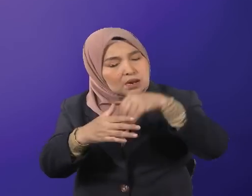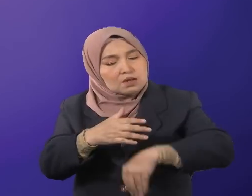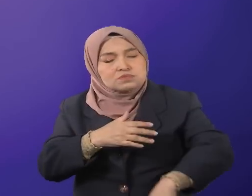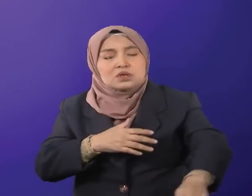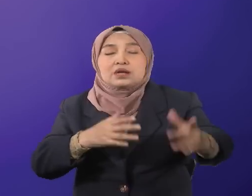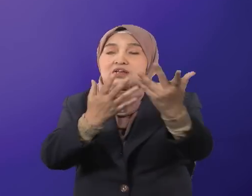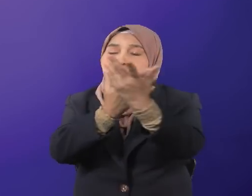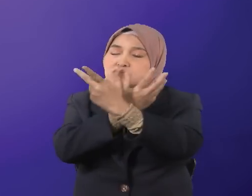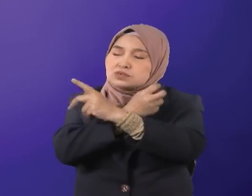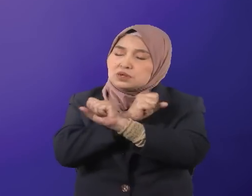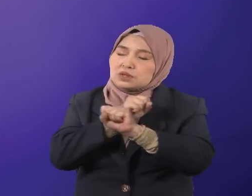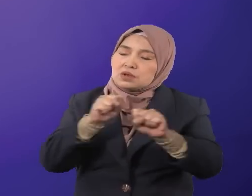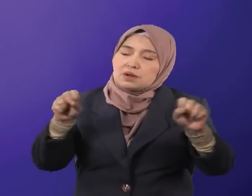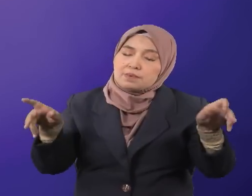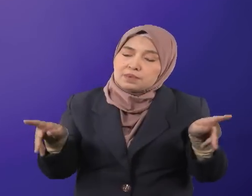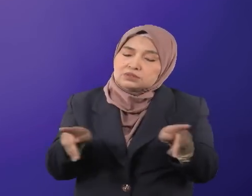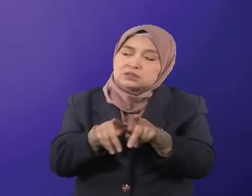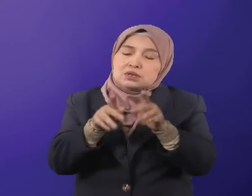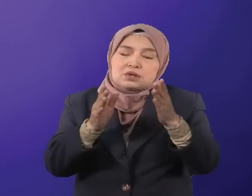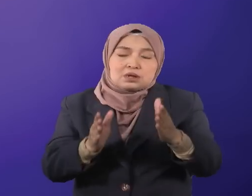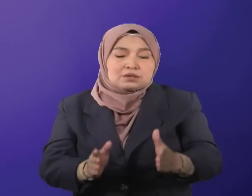خالدين فيها